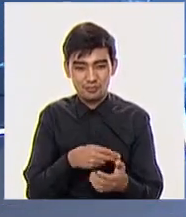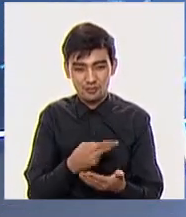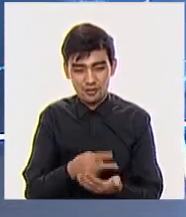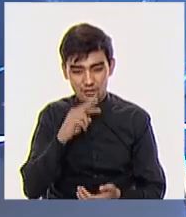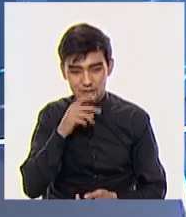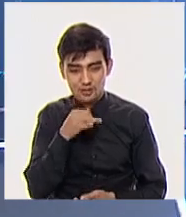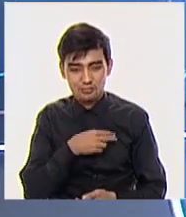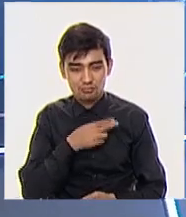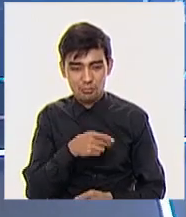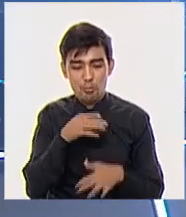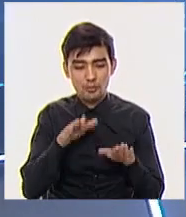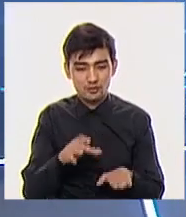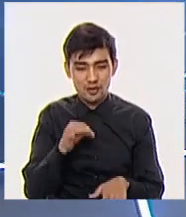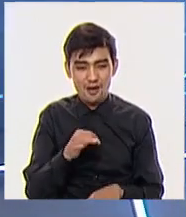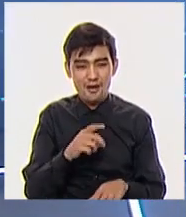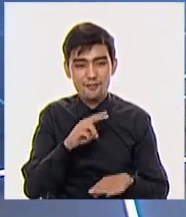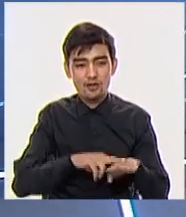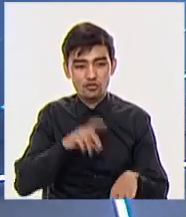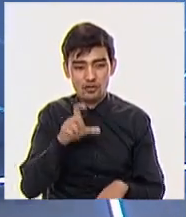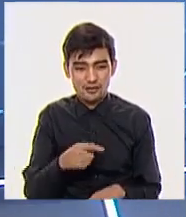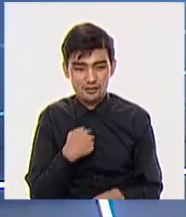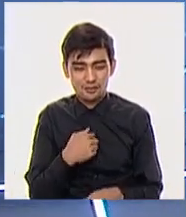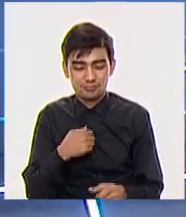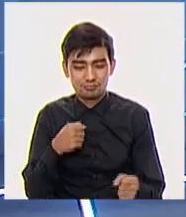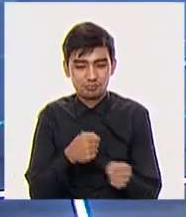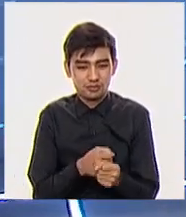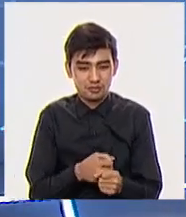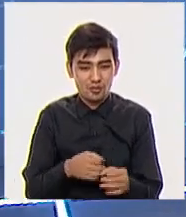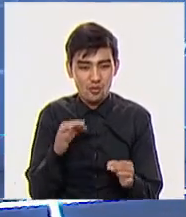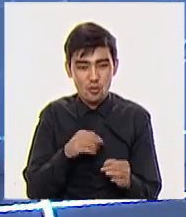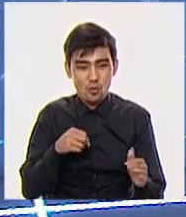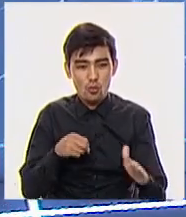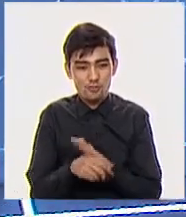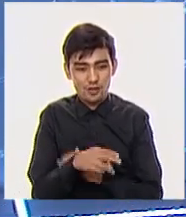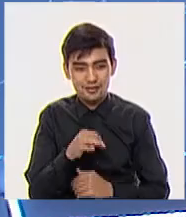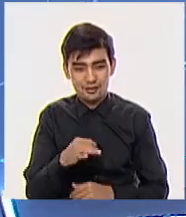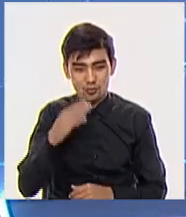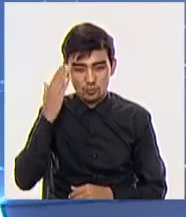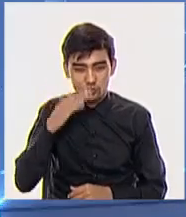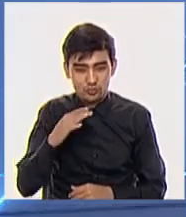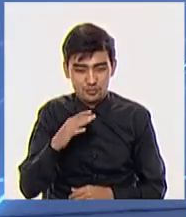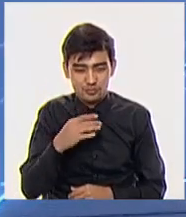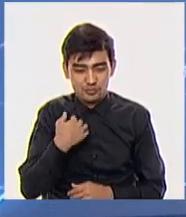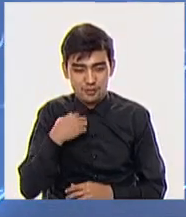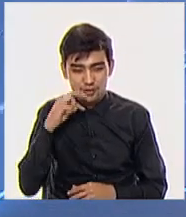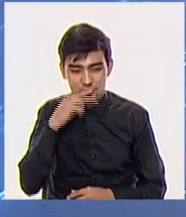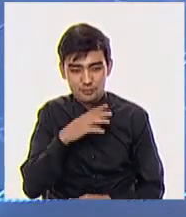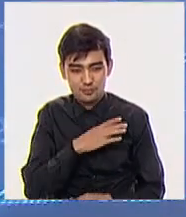қайтыс болды. Ал тәртіп сақшысының өзі адамды жол апатын болдырмаудан қашып, абайсызда жазым еткенін айтады.